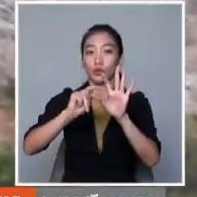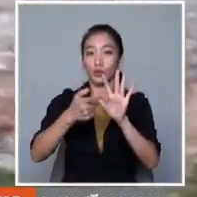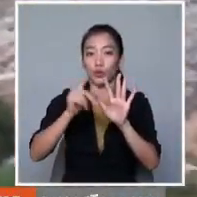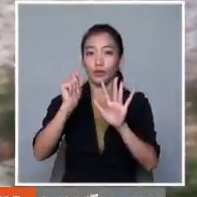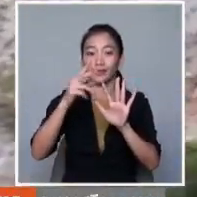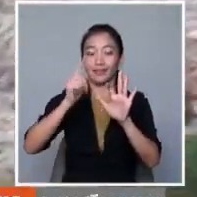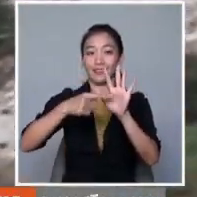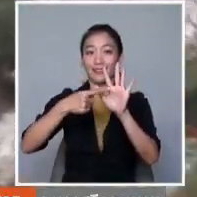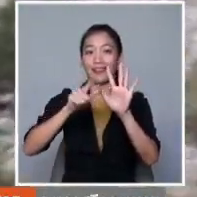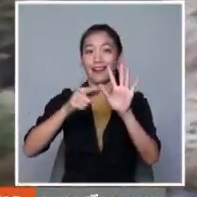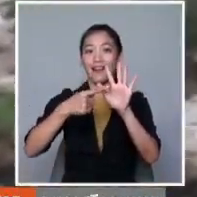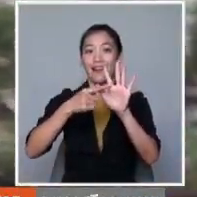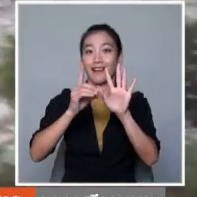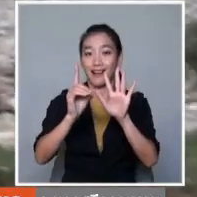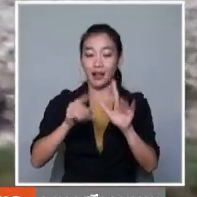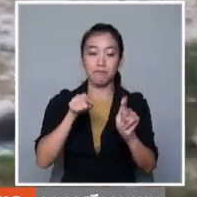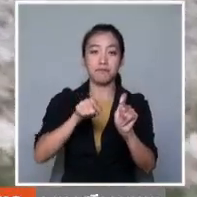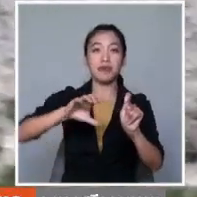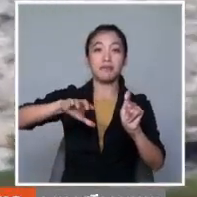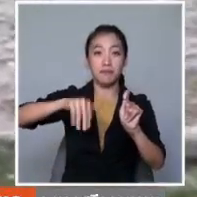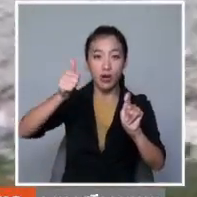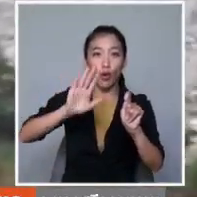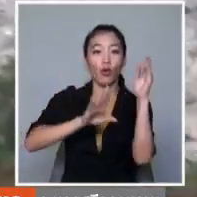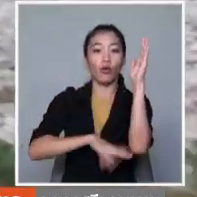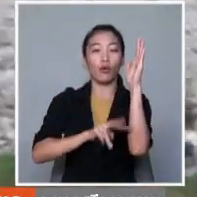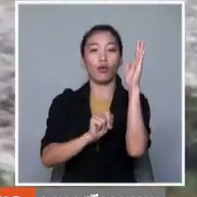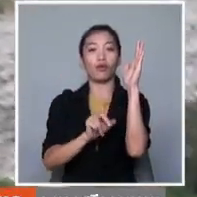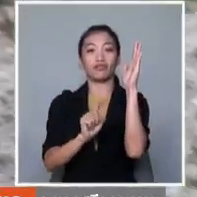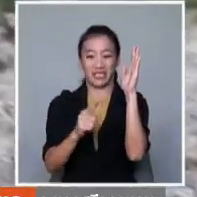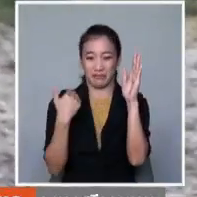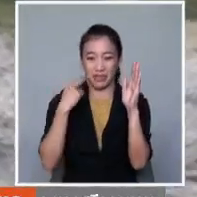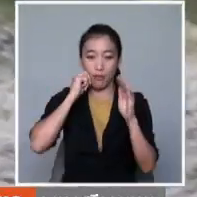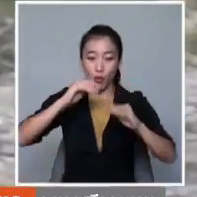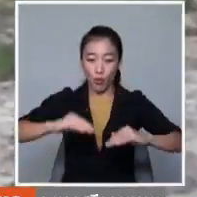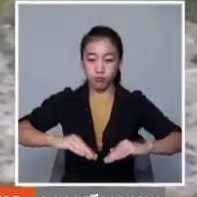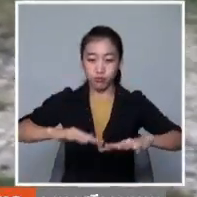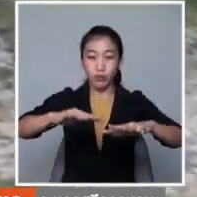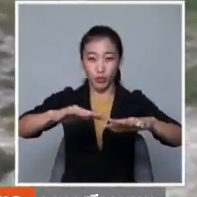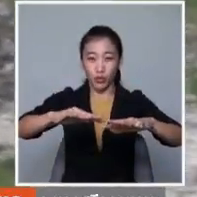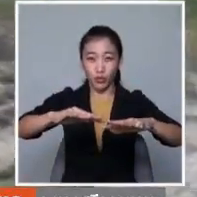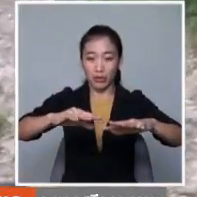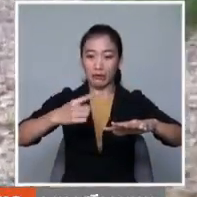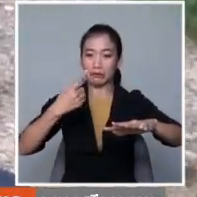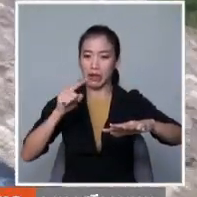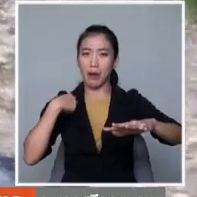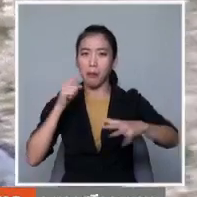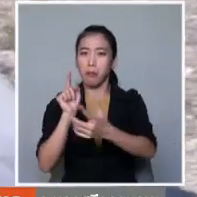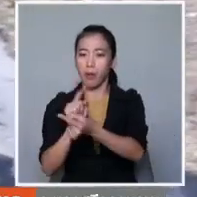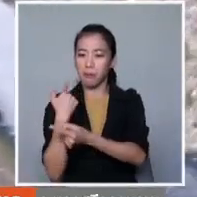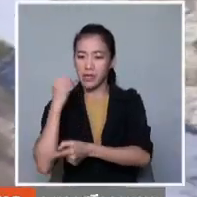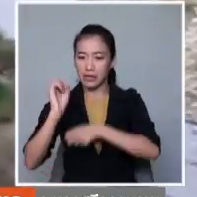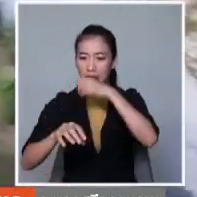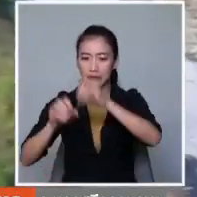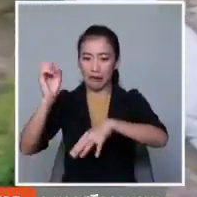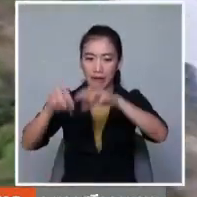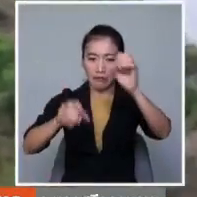ยังคงมีสภาพน้ำท่วมขังสูงเป็นบริเวณกว้างแล้วมี ปริมาณของขยะที่สะสม